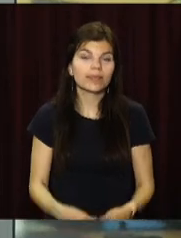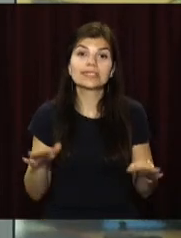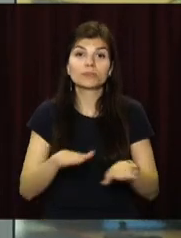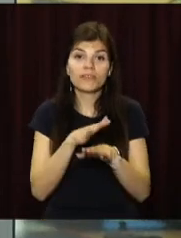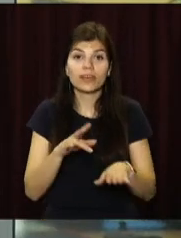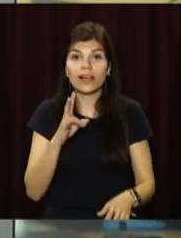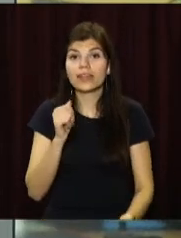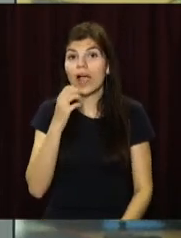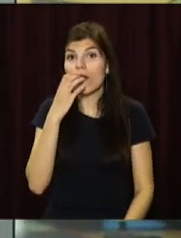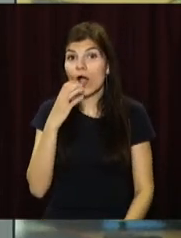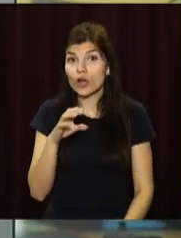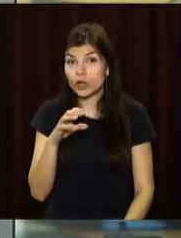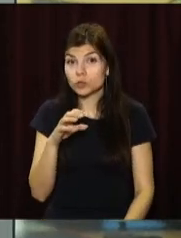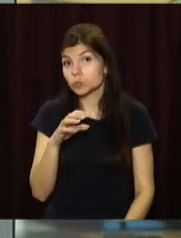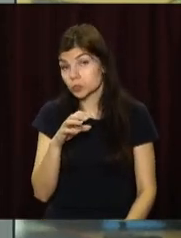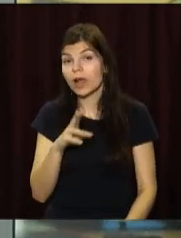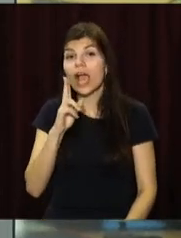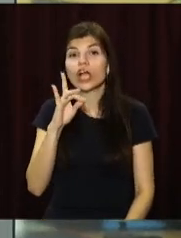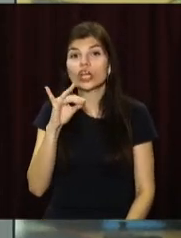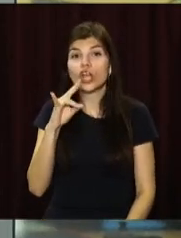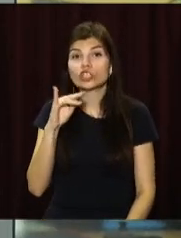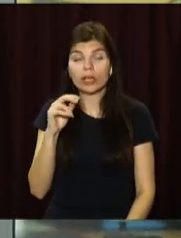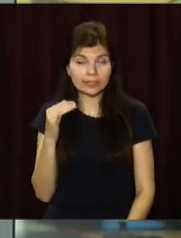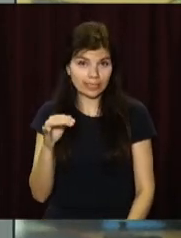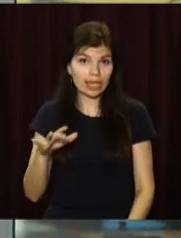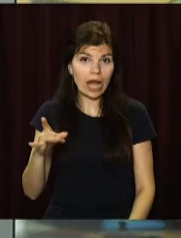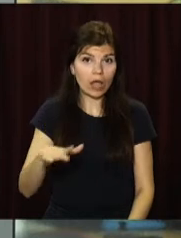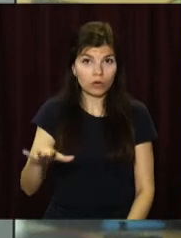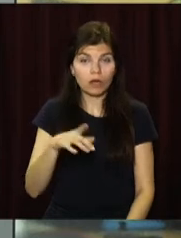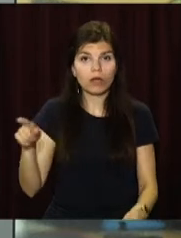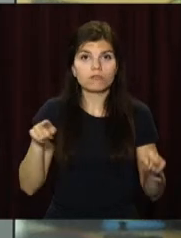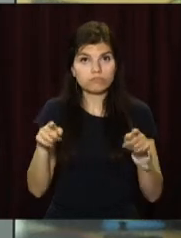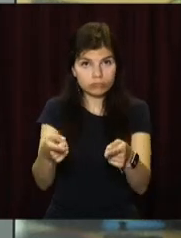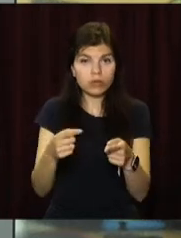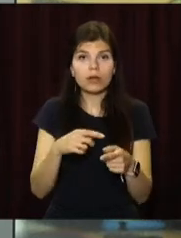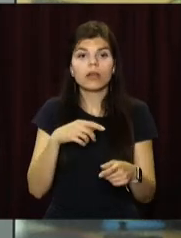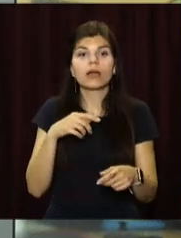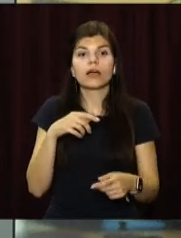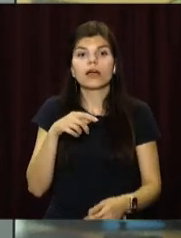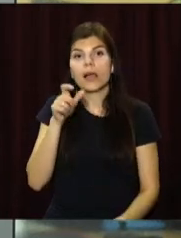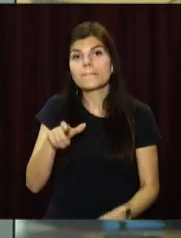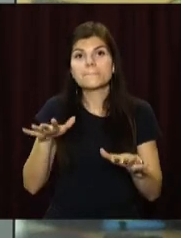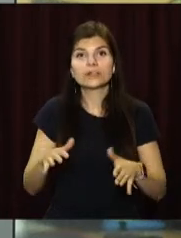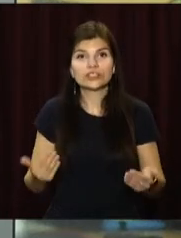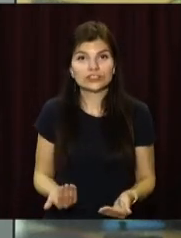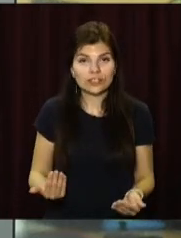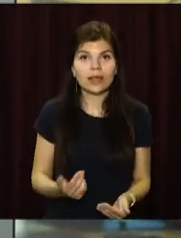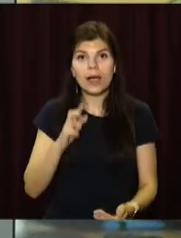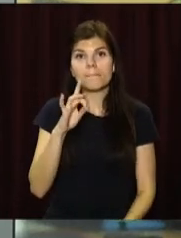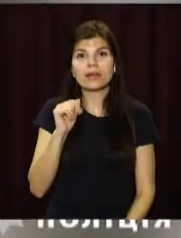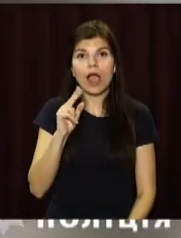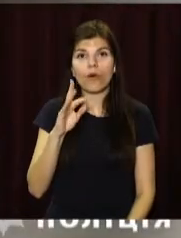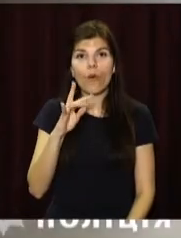Спіймали на Гарячому у Криничанському районі. Поліція затримала браконьєрів. Зловмисниками виявилися місцевий житель та